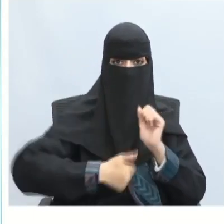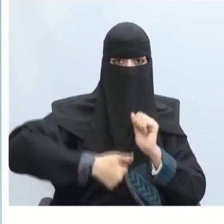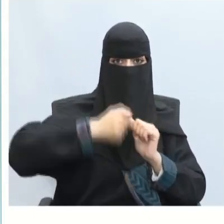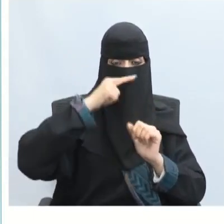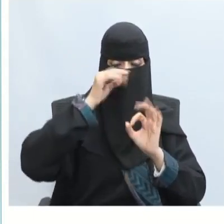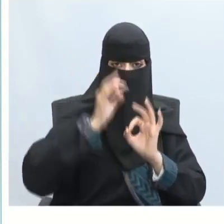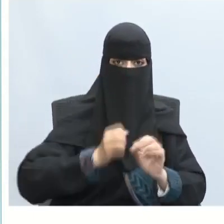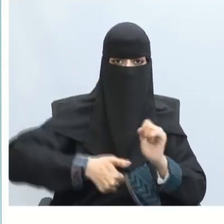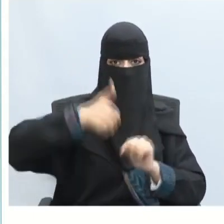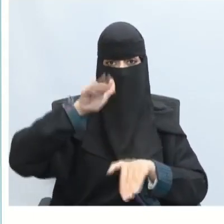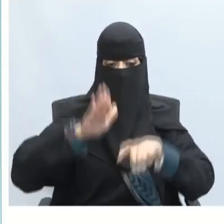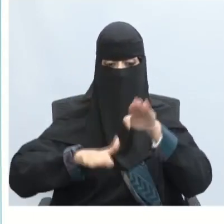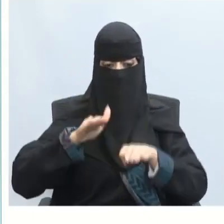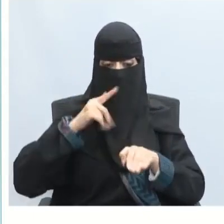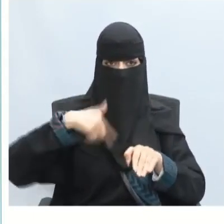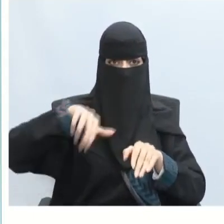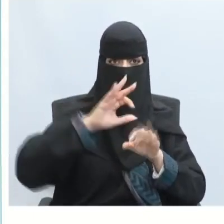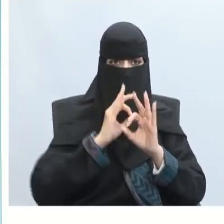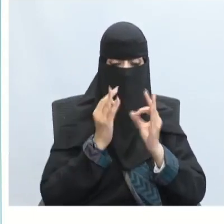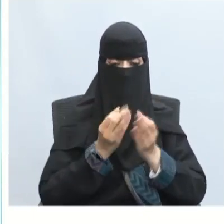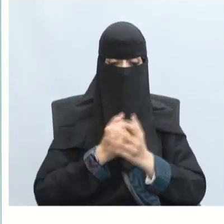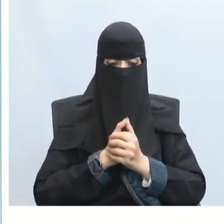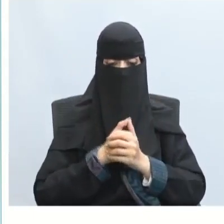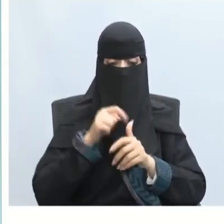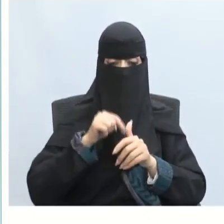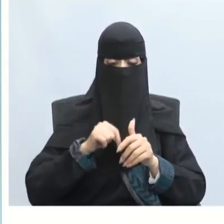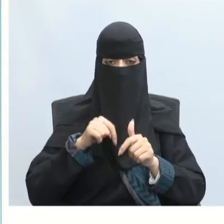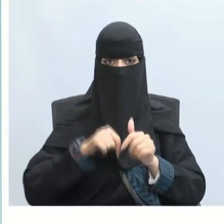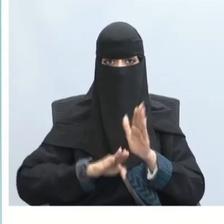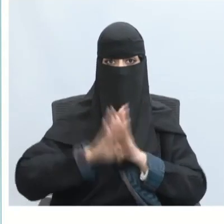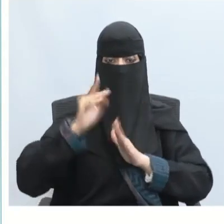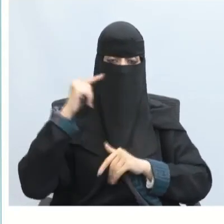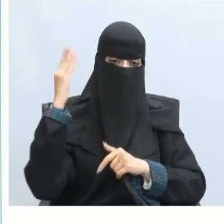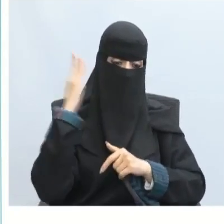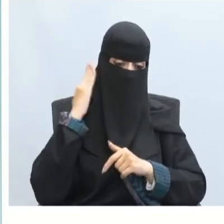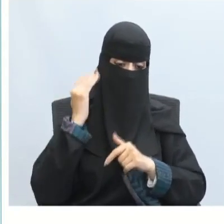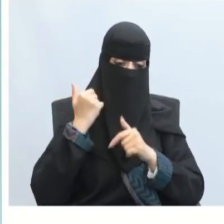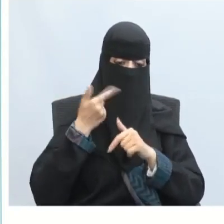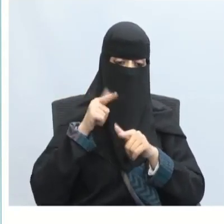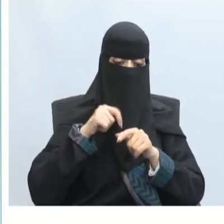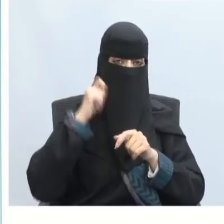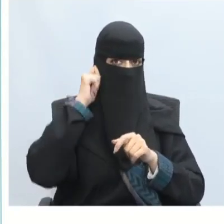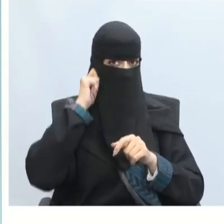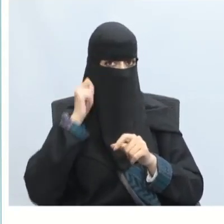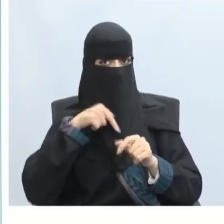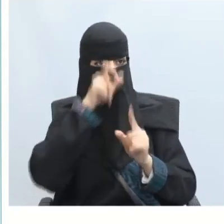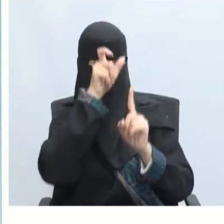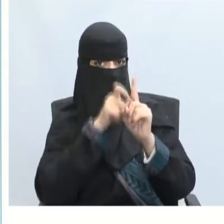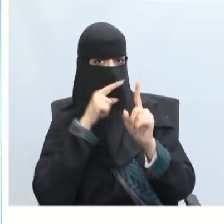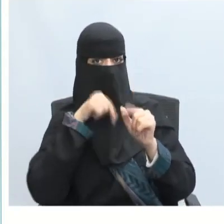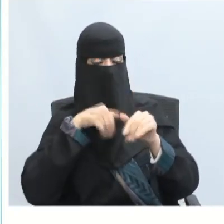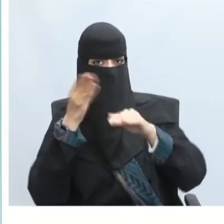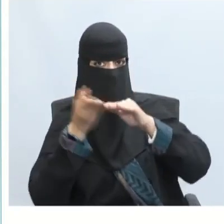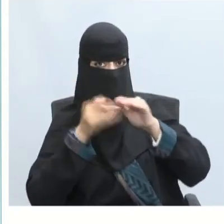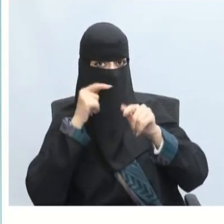علاجها لتحقيق العداله للجميع ولتعزيز الامانه ومعاقبه